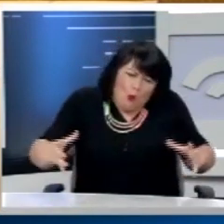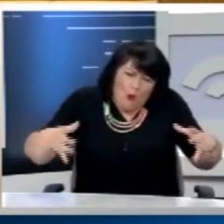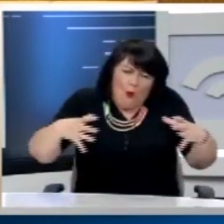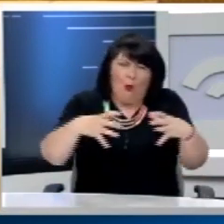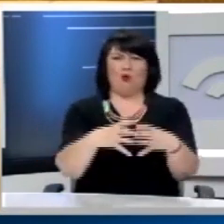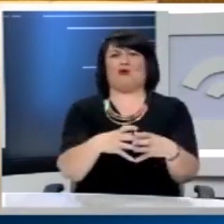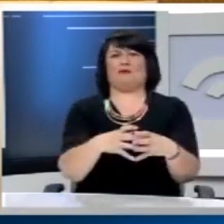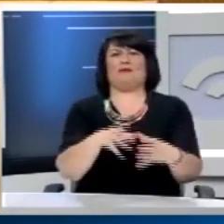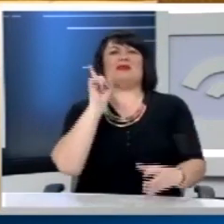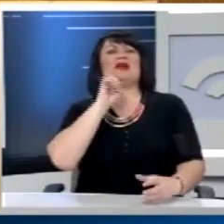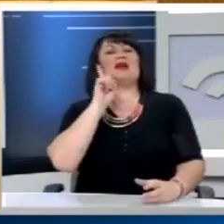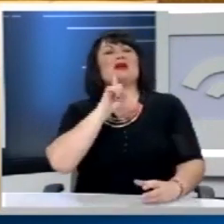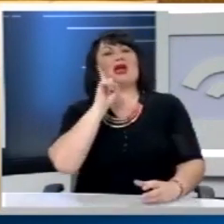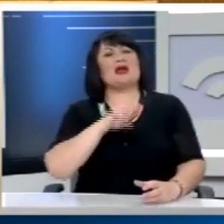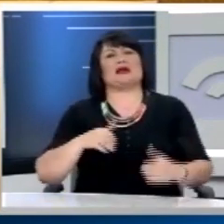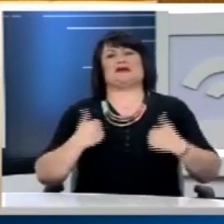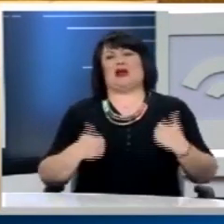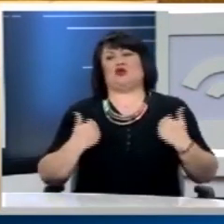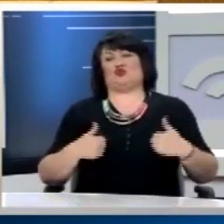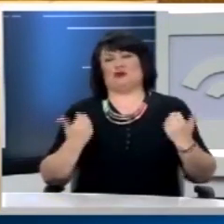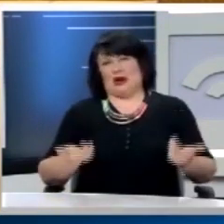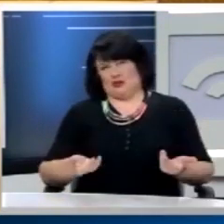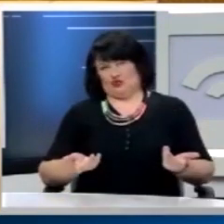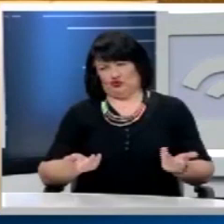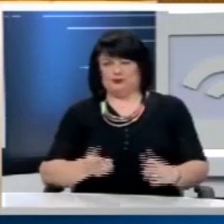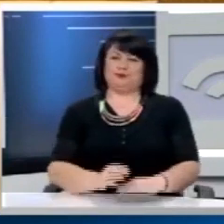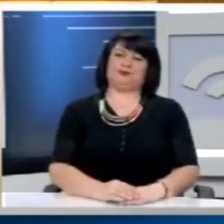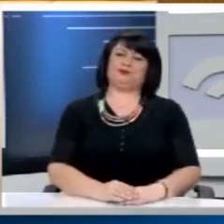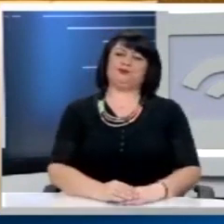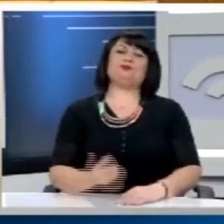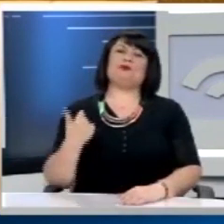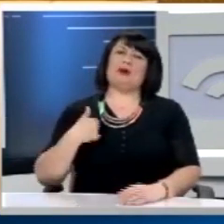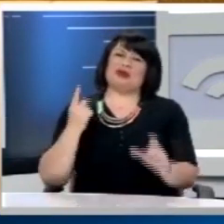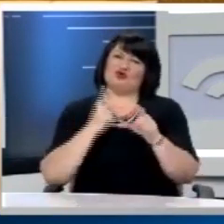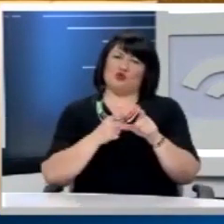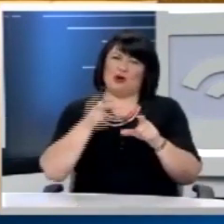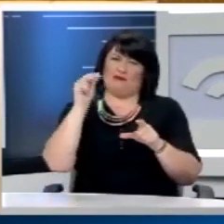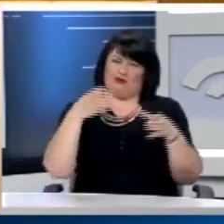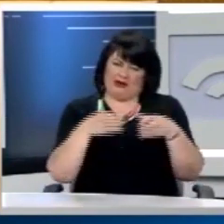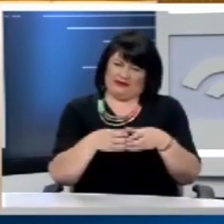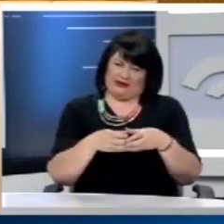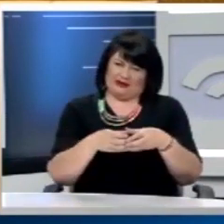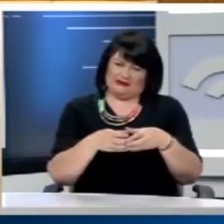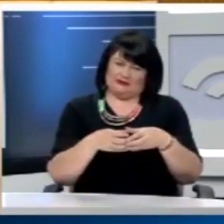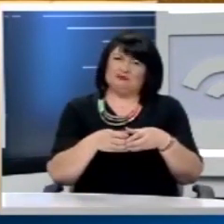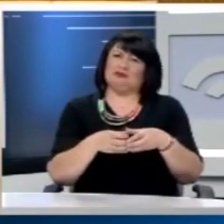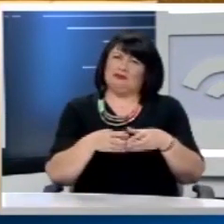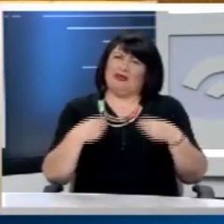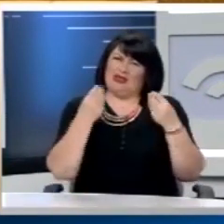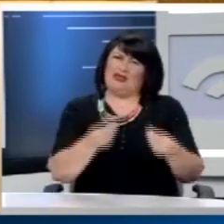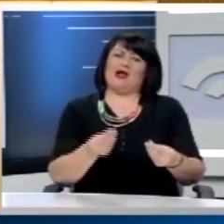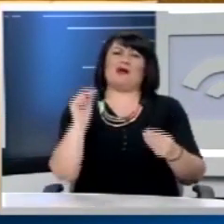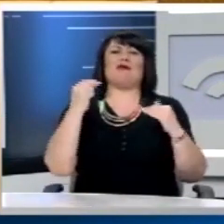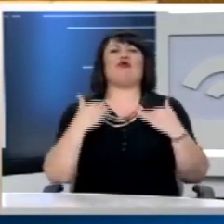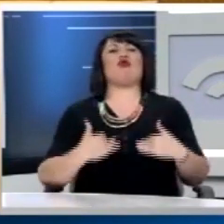κίνημα τις γυναίκες και τους νέους, τις νέες. Η κοινοβουλευτική ομάδα του ΚΚΕ θα φέρει στη